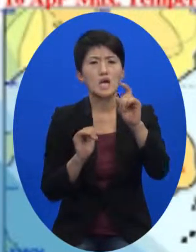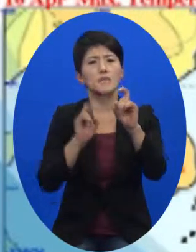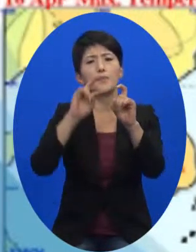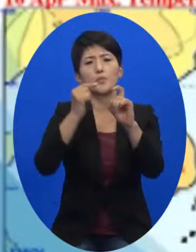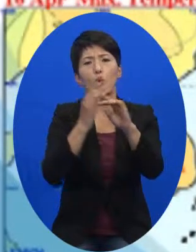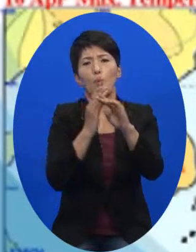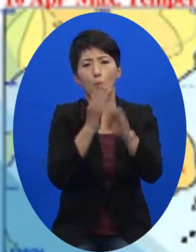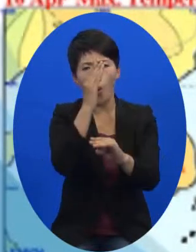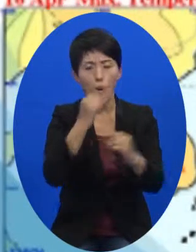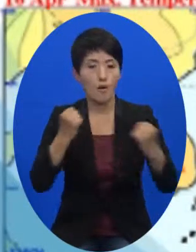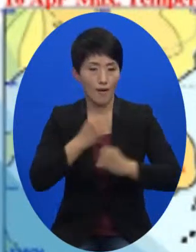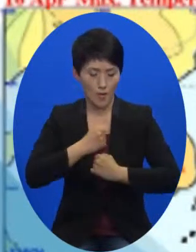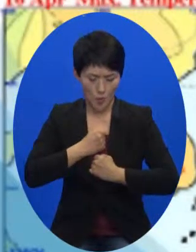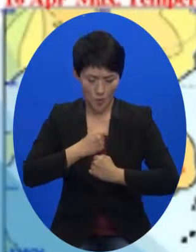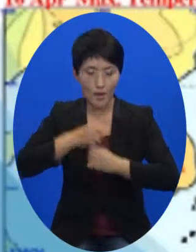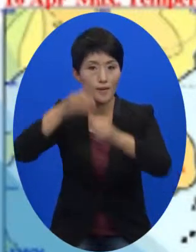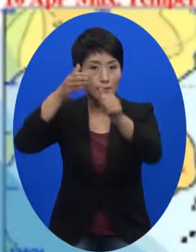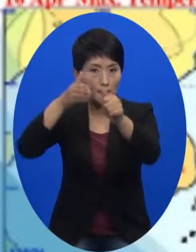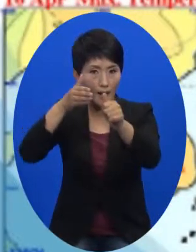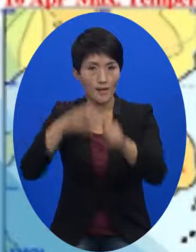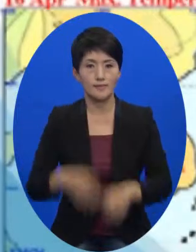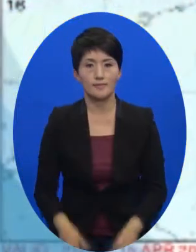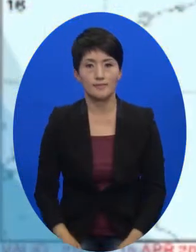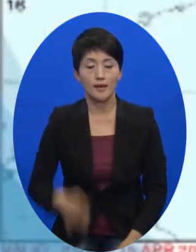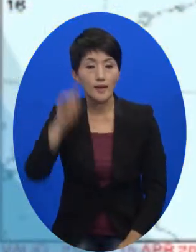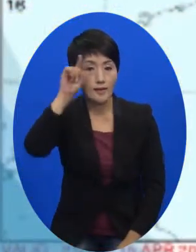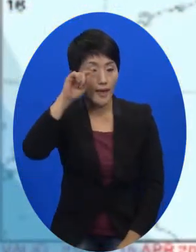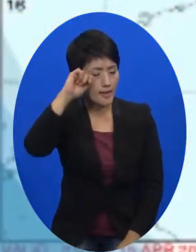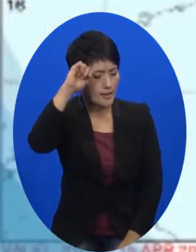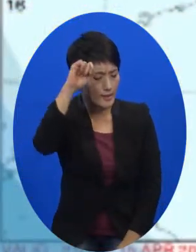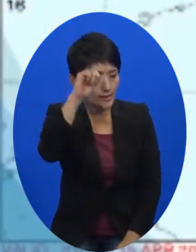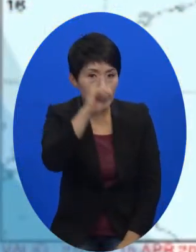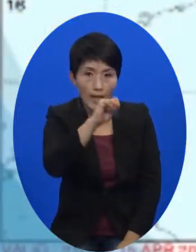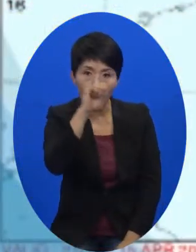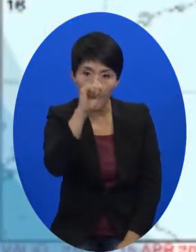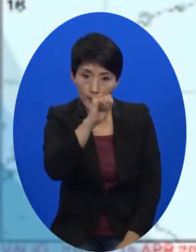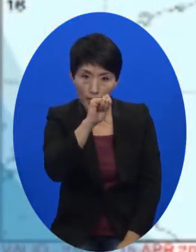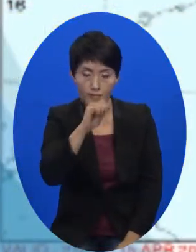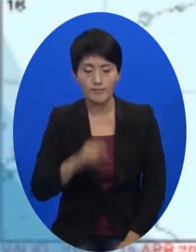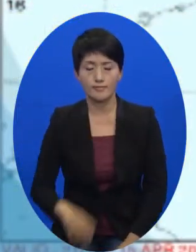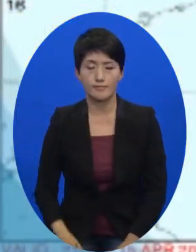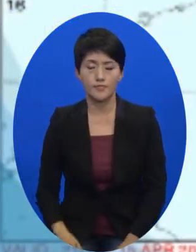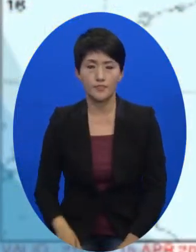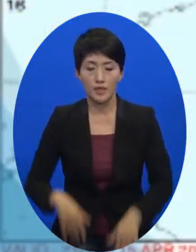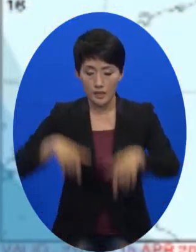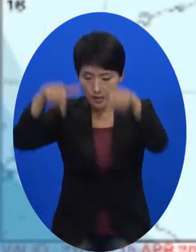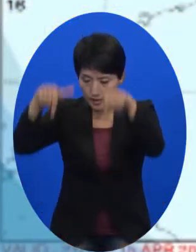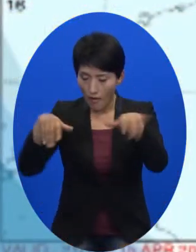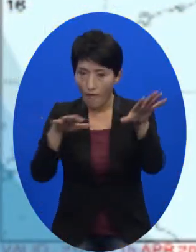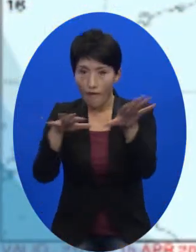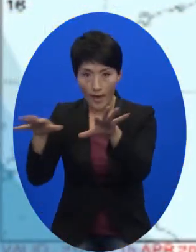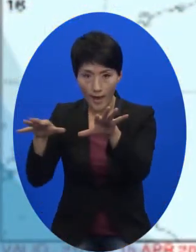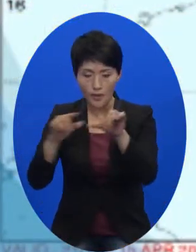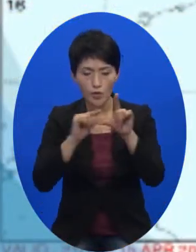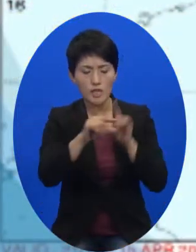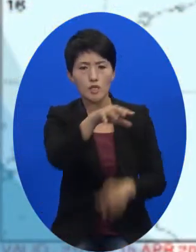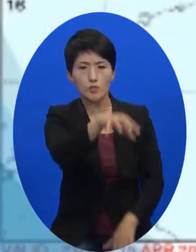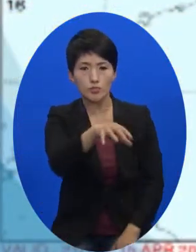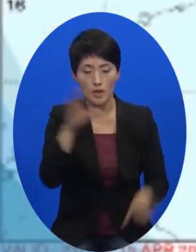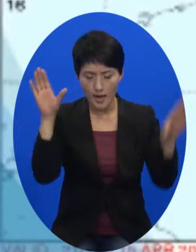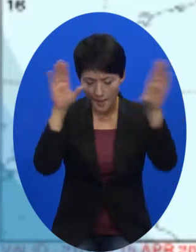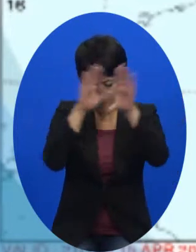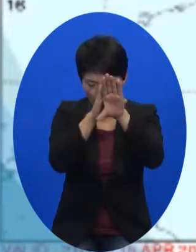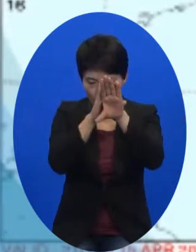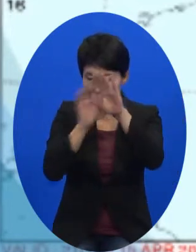크겠으니 건강 관리에 유의하시기 바랍니다. 내일 새벽에 대한 시정 예상도입니다. 서해안과 일부